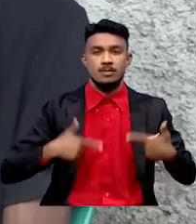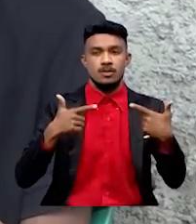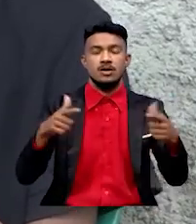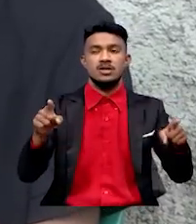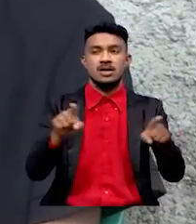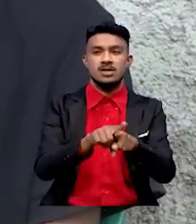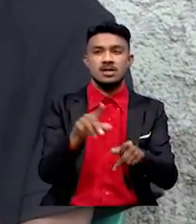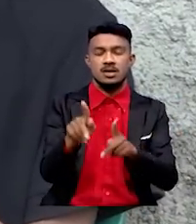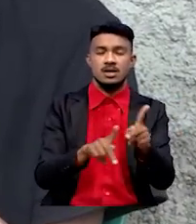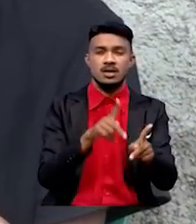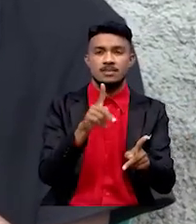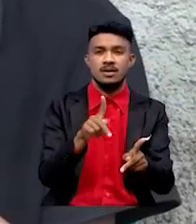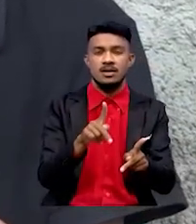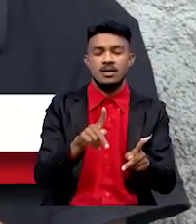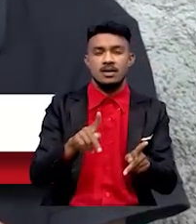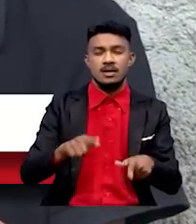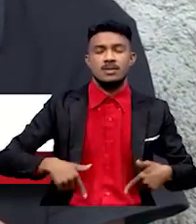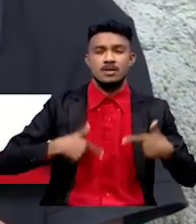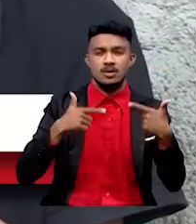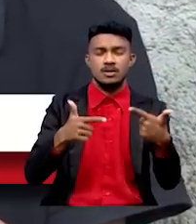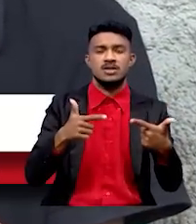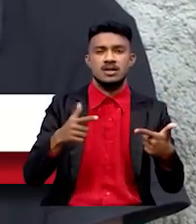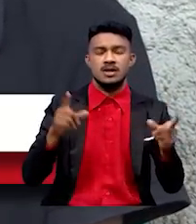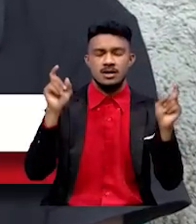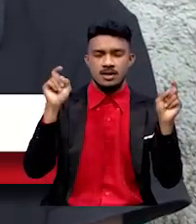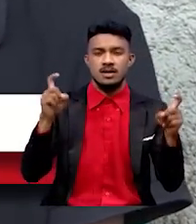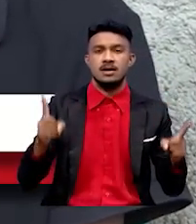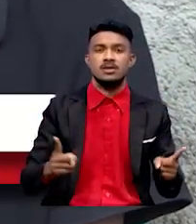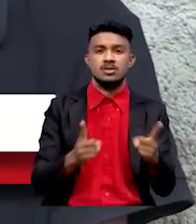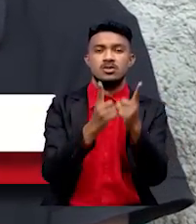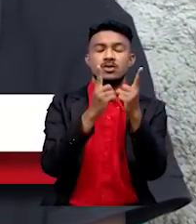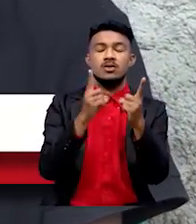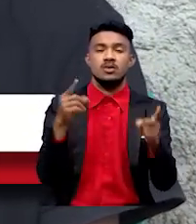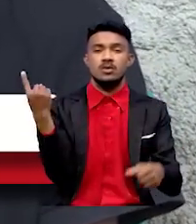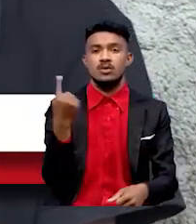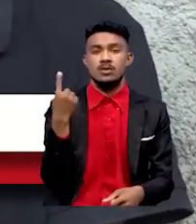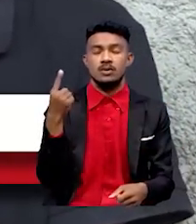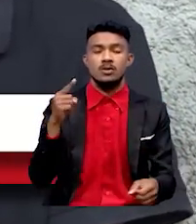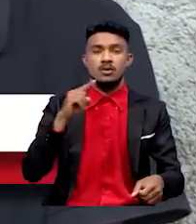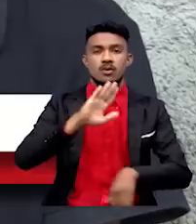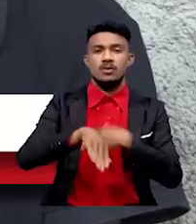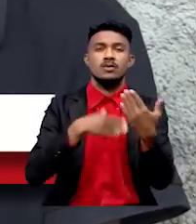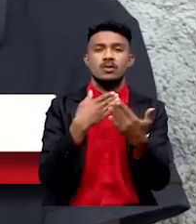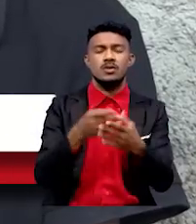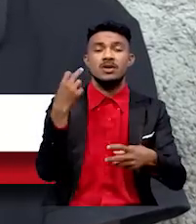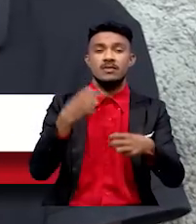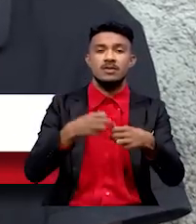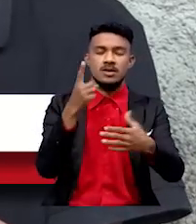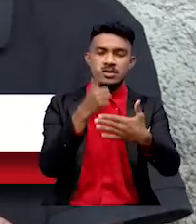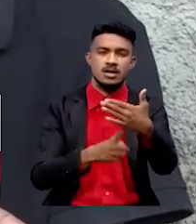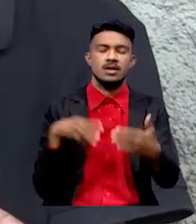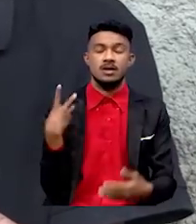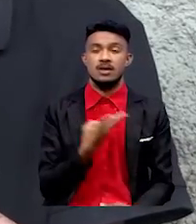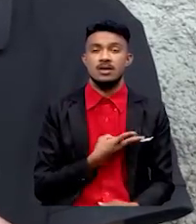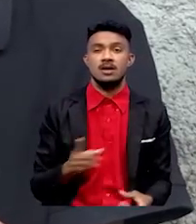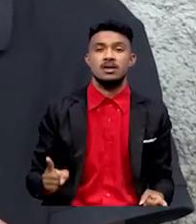Emma. Ansan umana ita Moris te sempre asoru bototot. Desafio saya tadi tidak suruh. Tapi ia